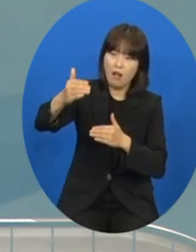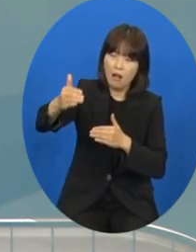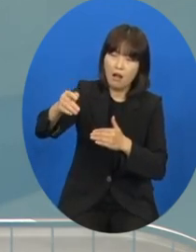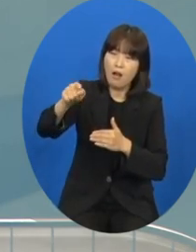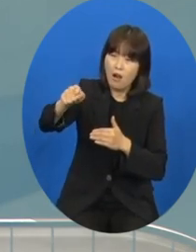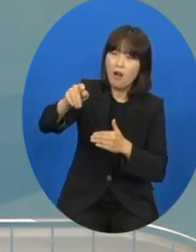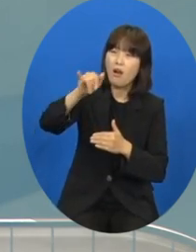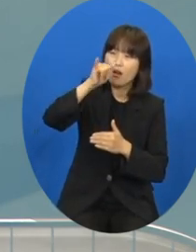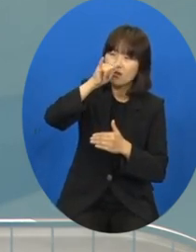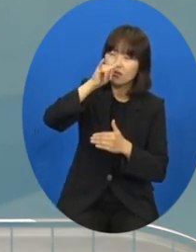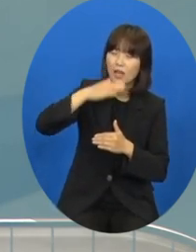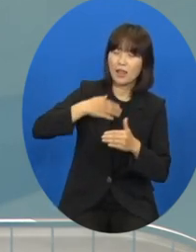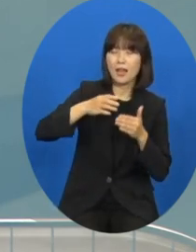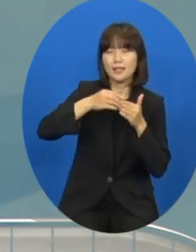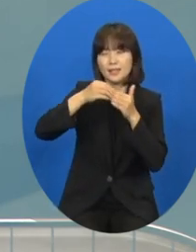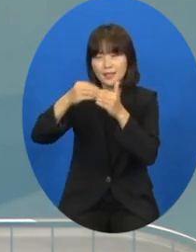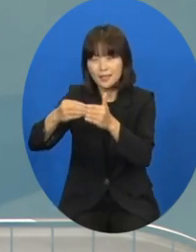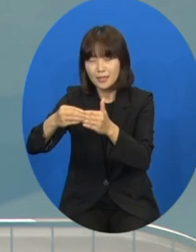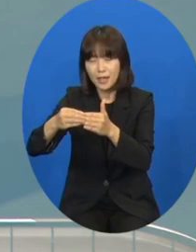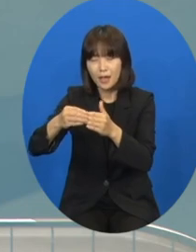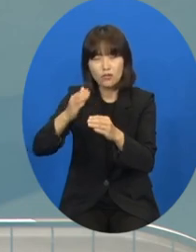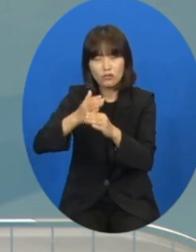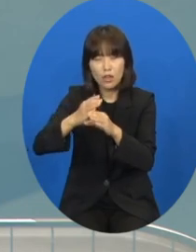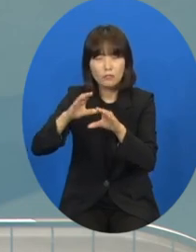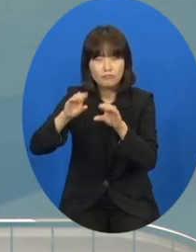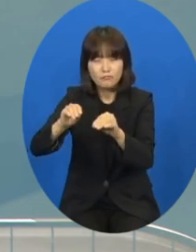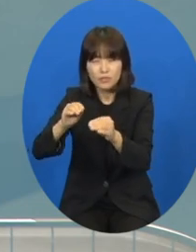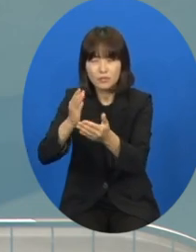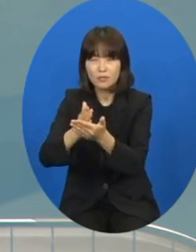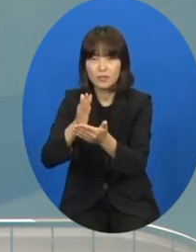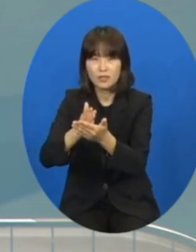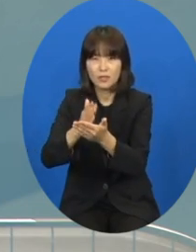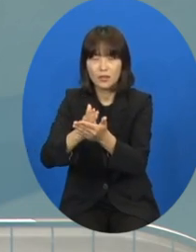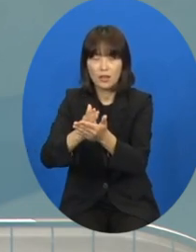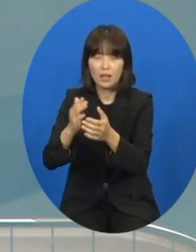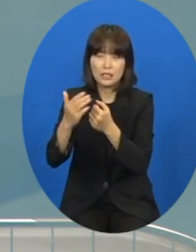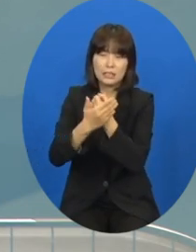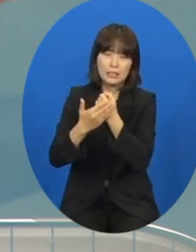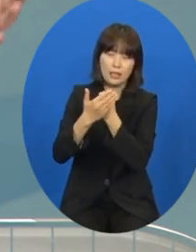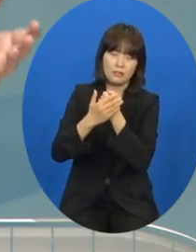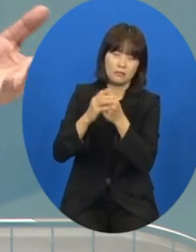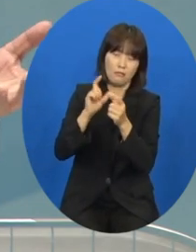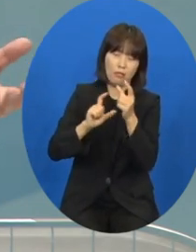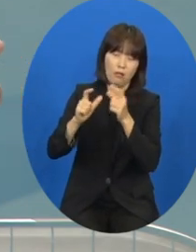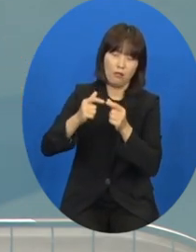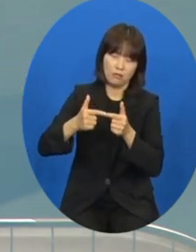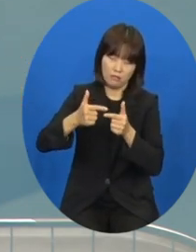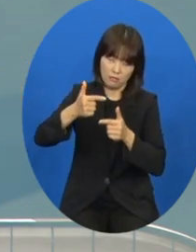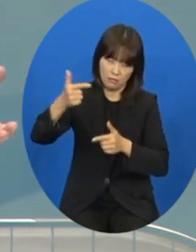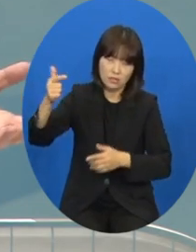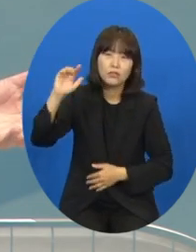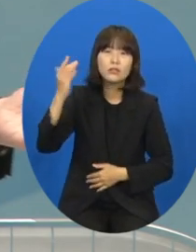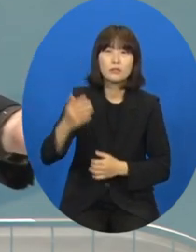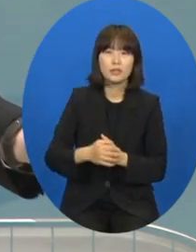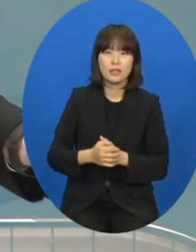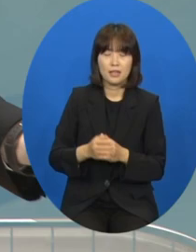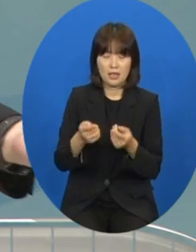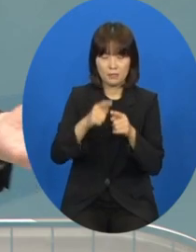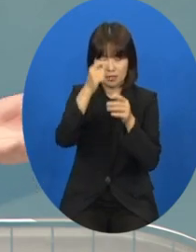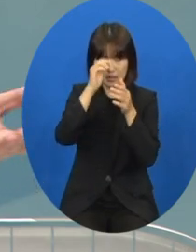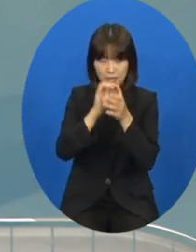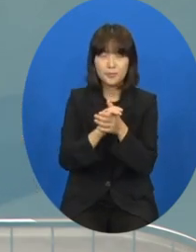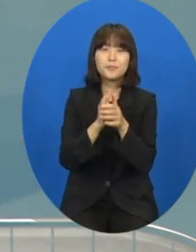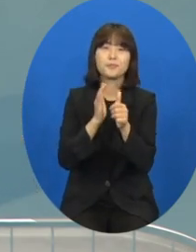중간에 멈추지 마세요. 은혜의 역사는 점점 더 커지는 것입니다. 이 시간에 우리 같이 기도하는 시간을